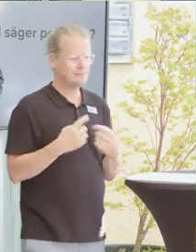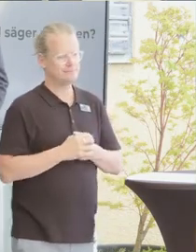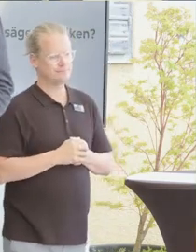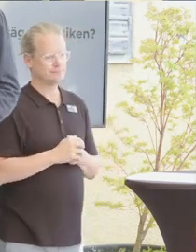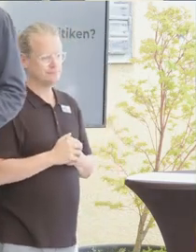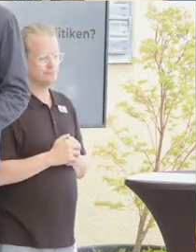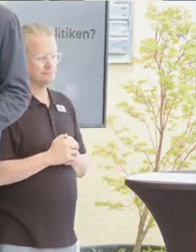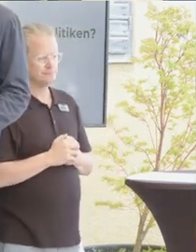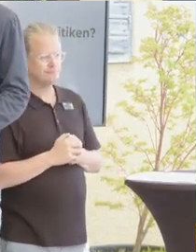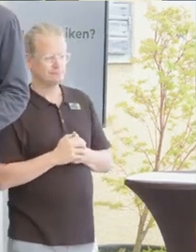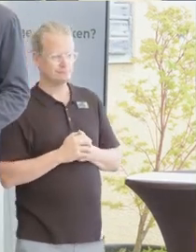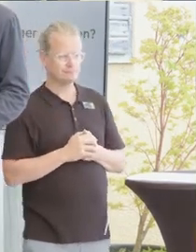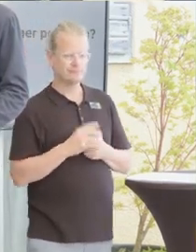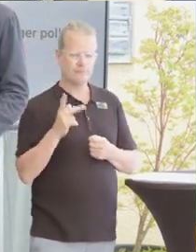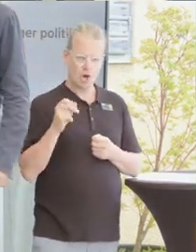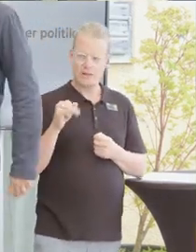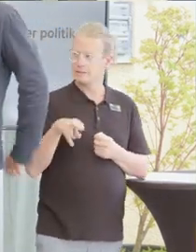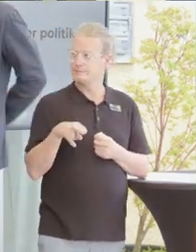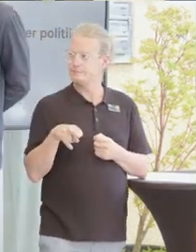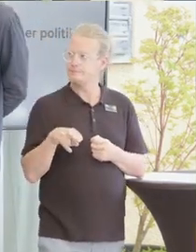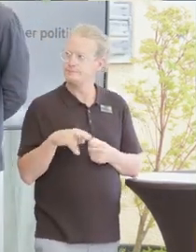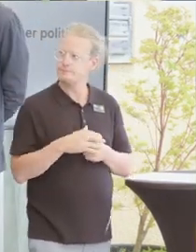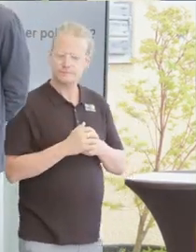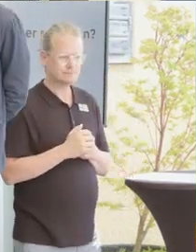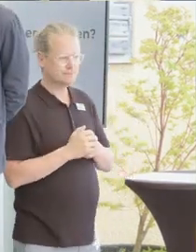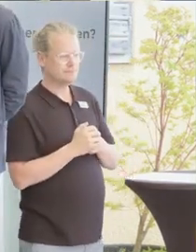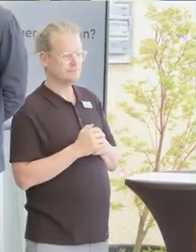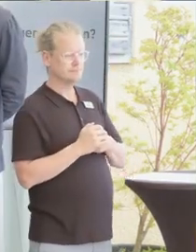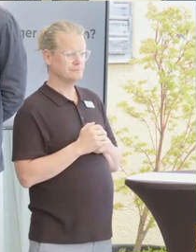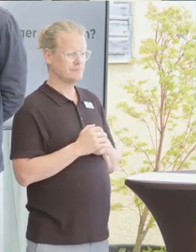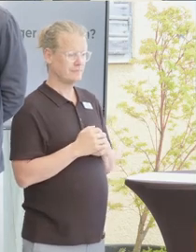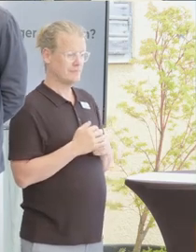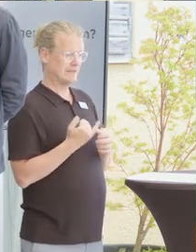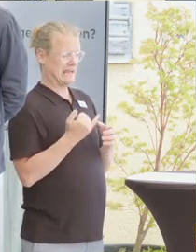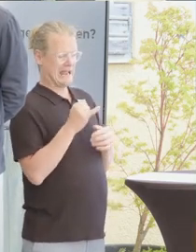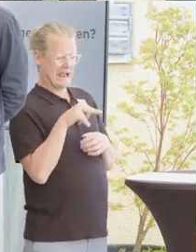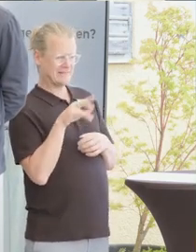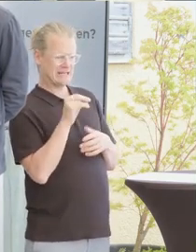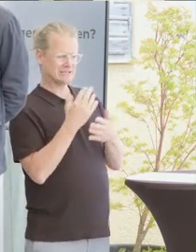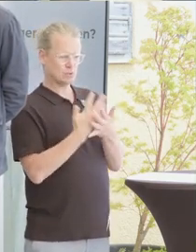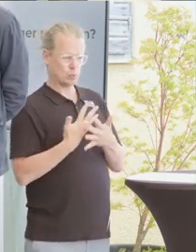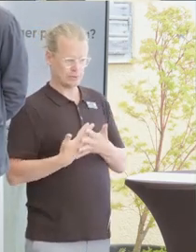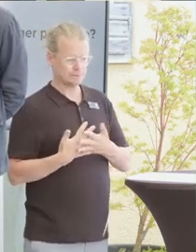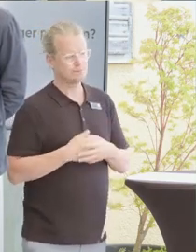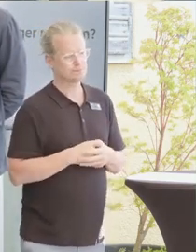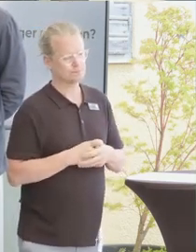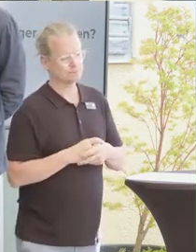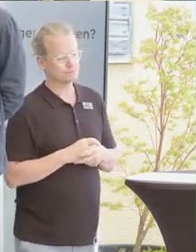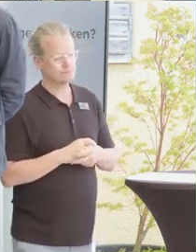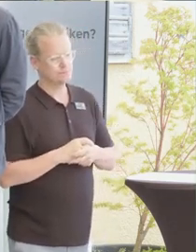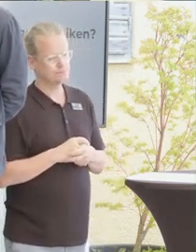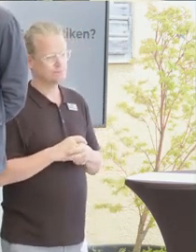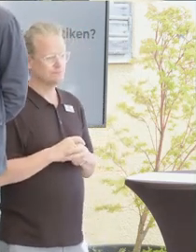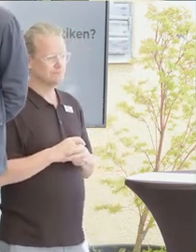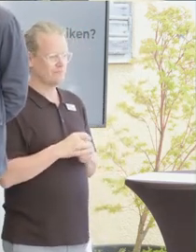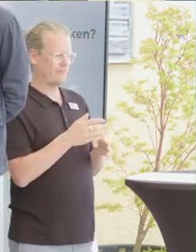men precis. Om jag ändå backar lite till det här med infrastruktur, och det är ju någonting som VR lyfter nu inför forskningsproppen, behovet